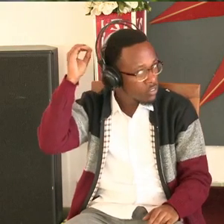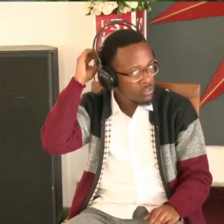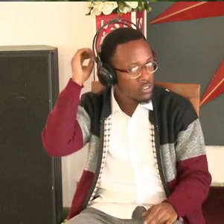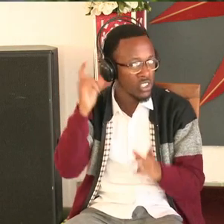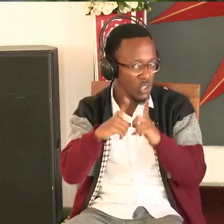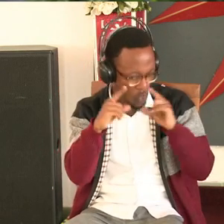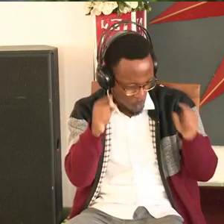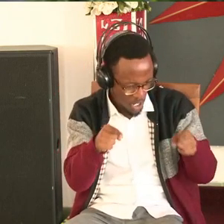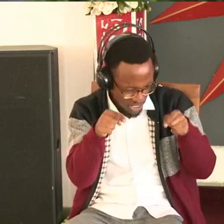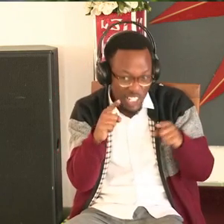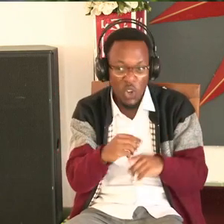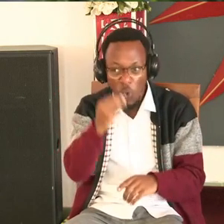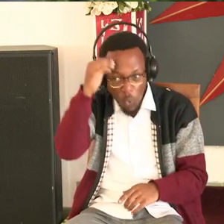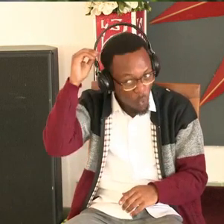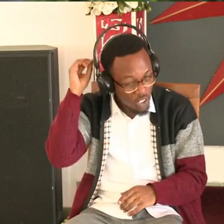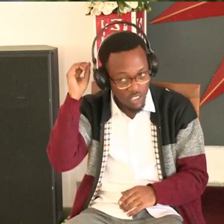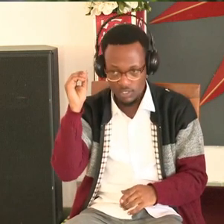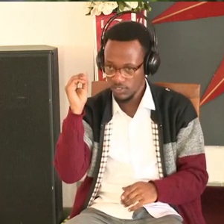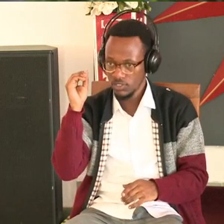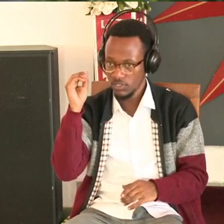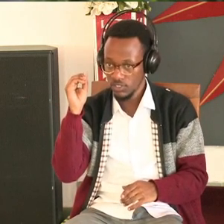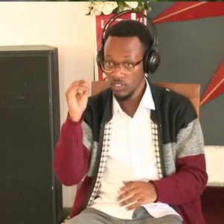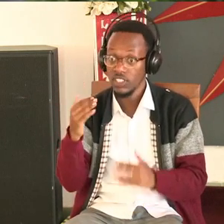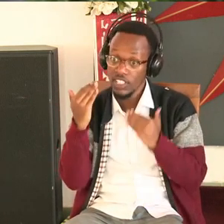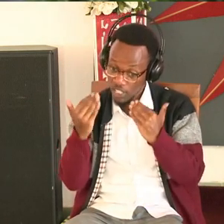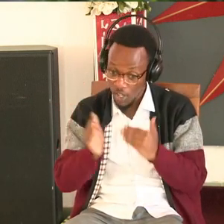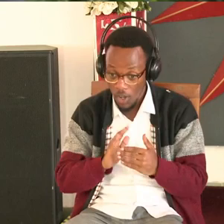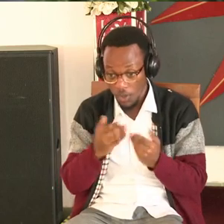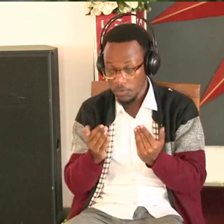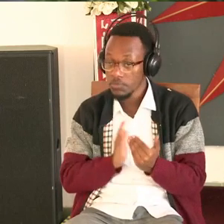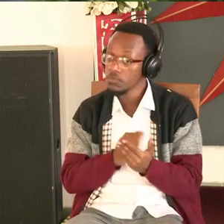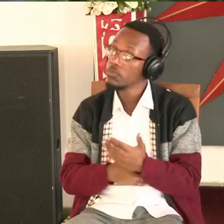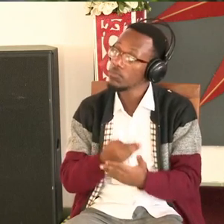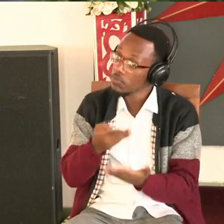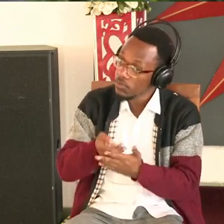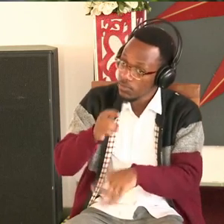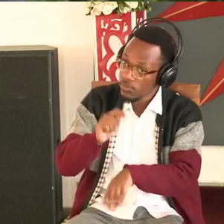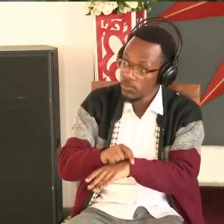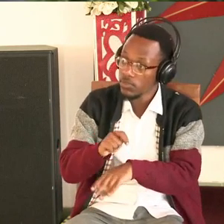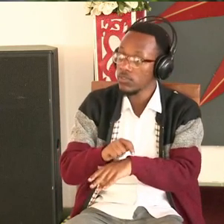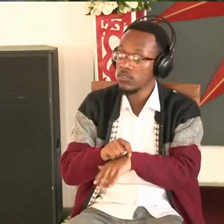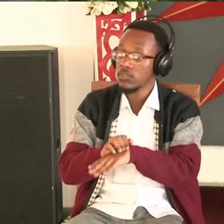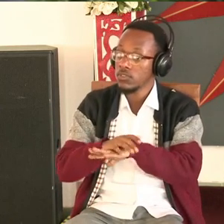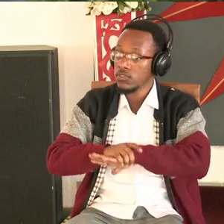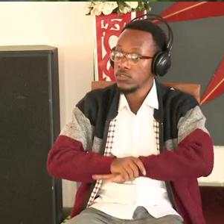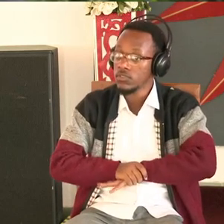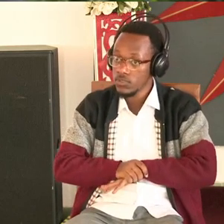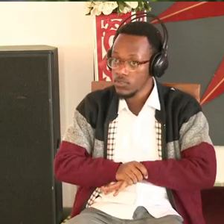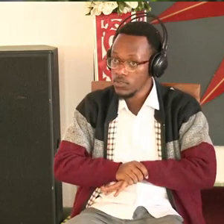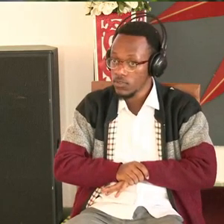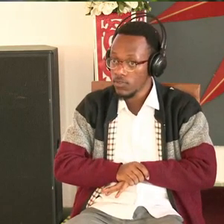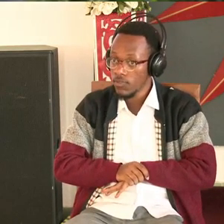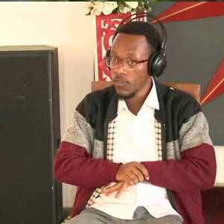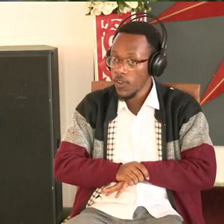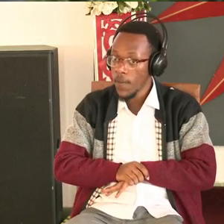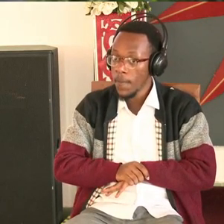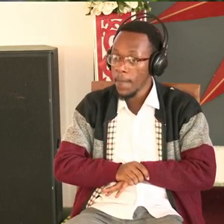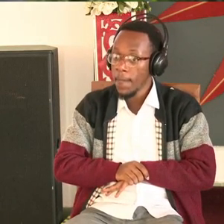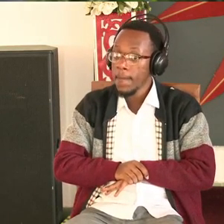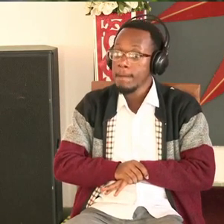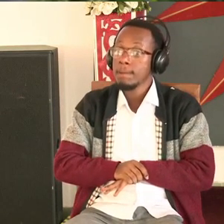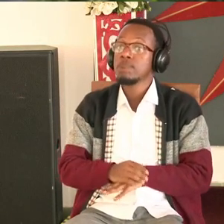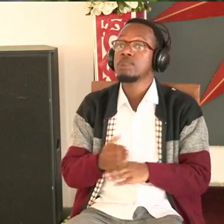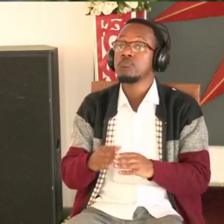kure y'iri jambo ry'umwimerere ariko noneho ubu ubu tugeze vraiment à ce